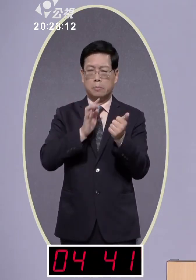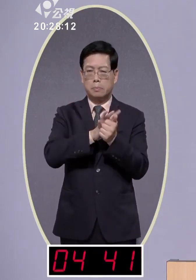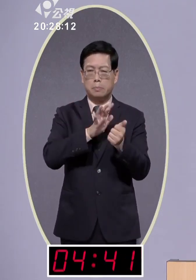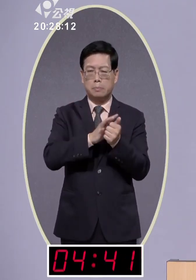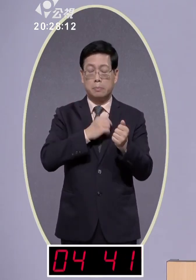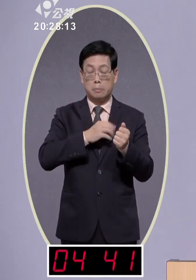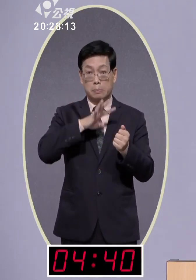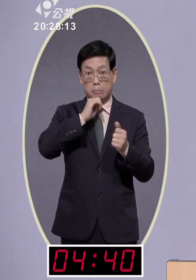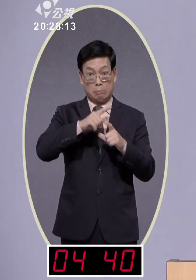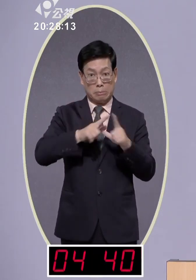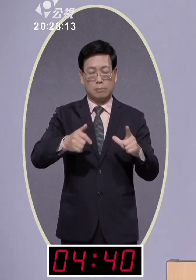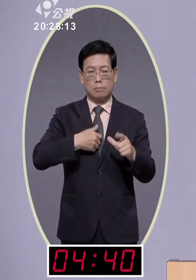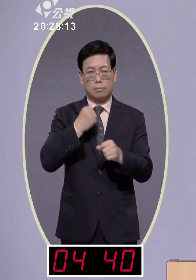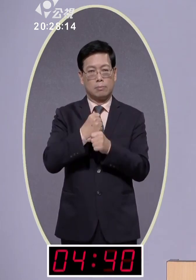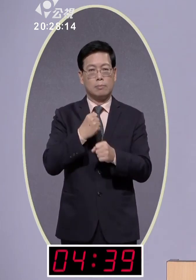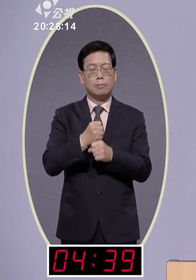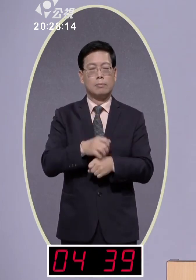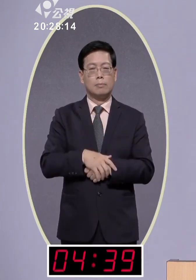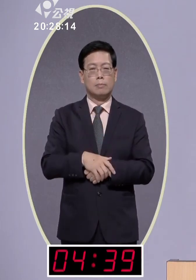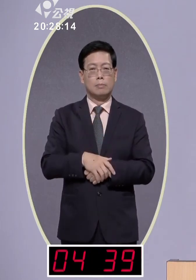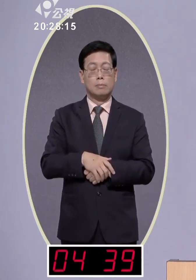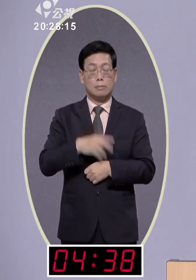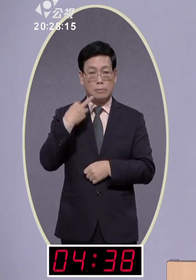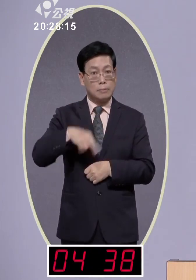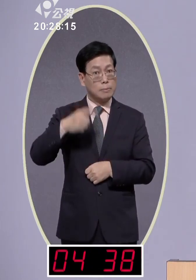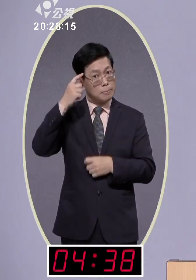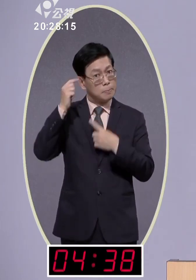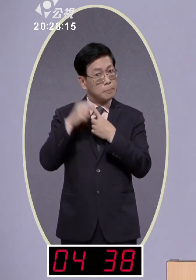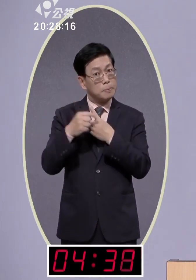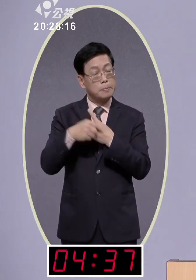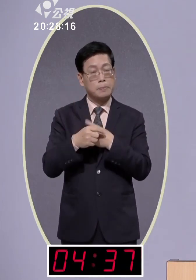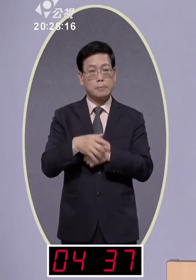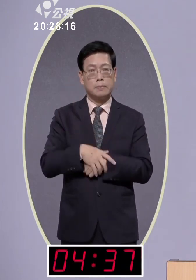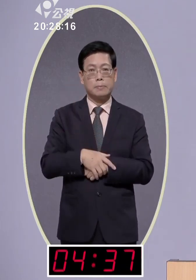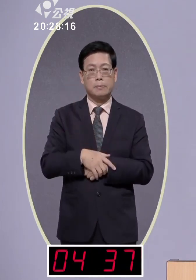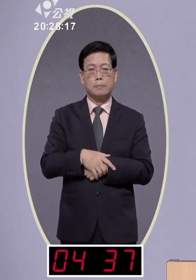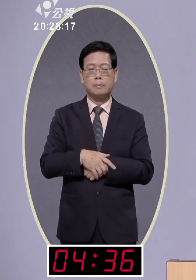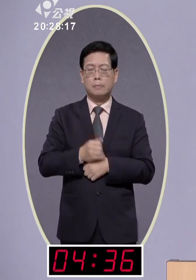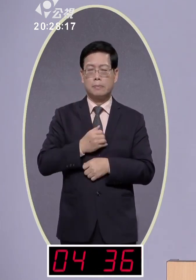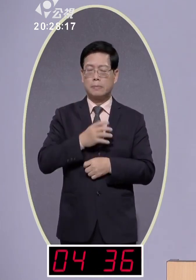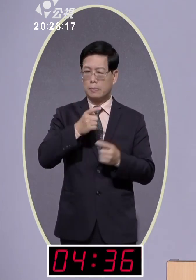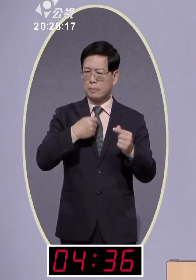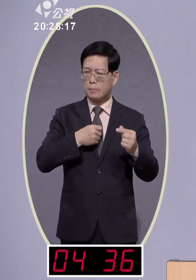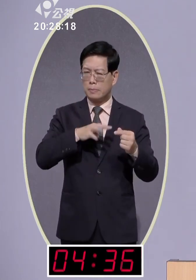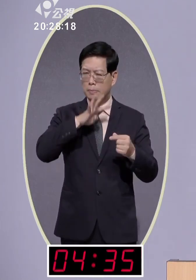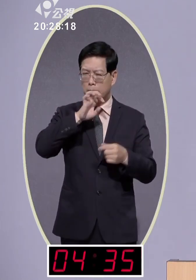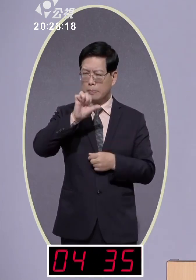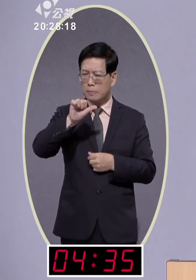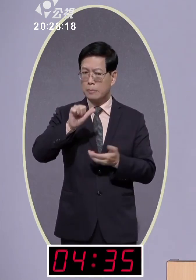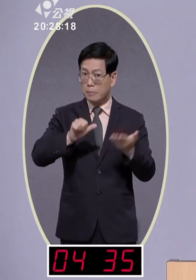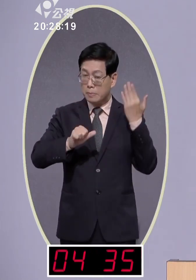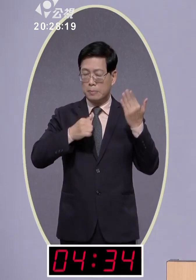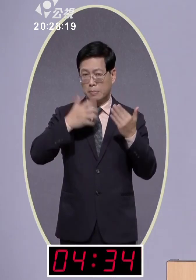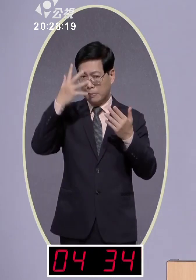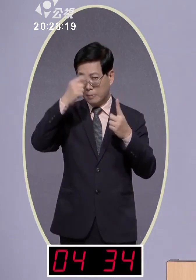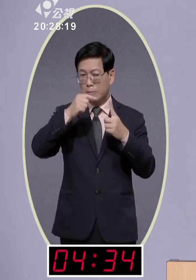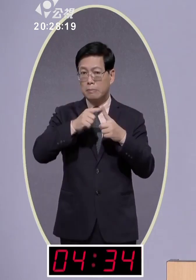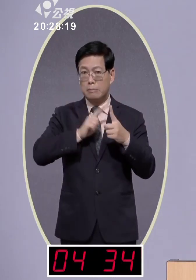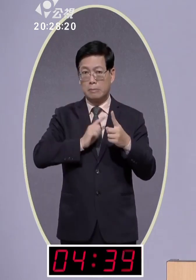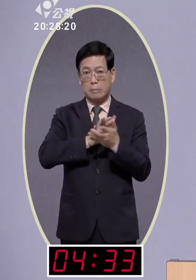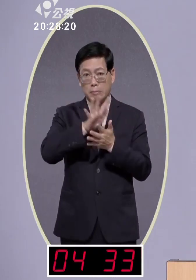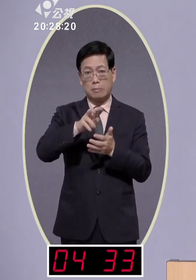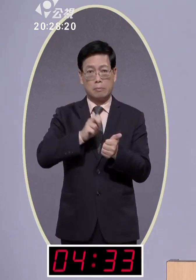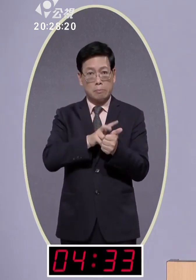龄者的就业，同时我们也开始研拟要协助中老年民众的养老的财务规